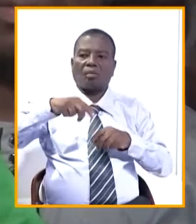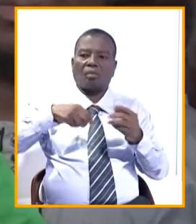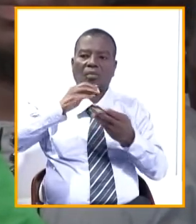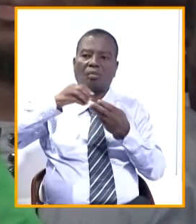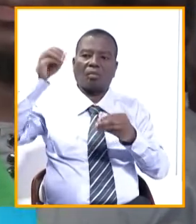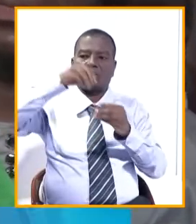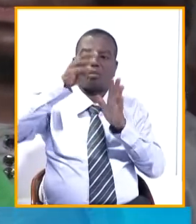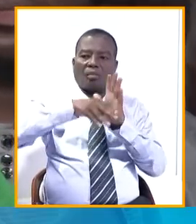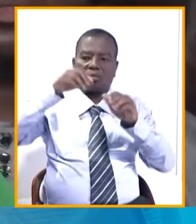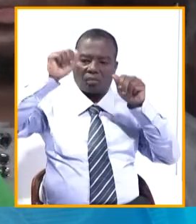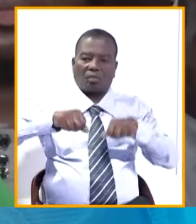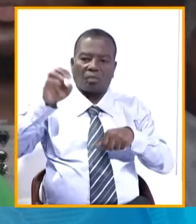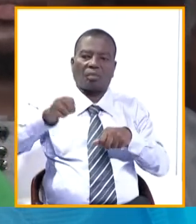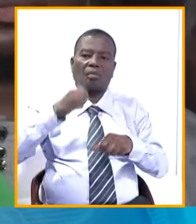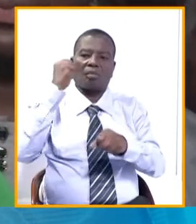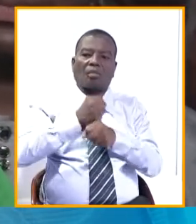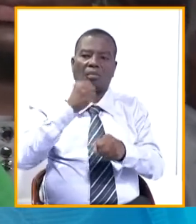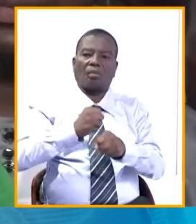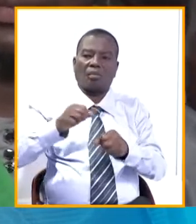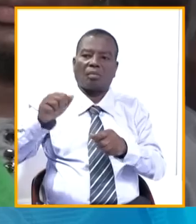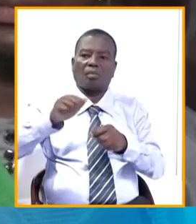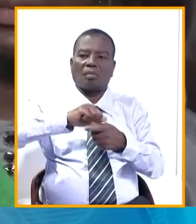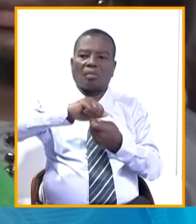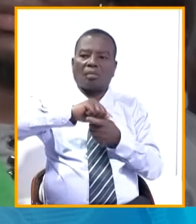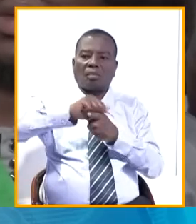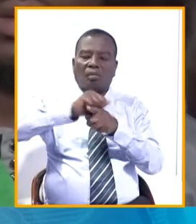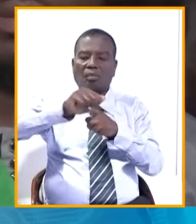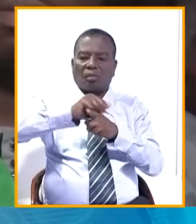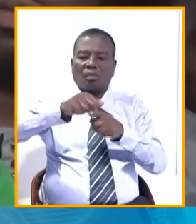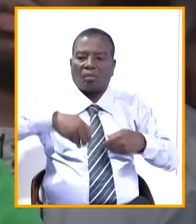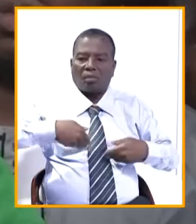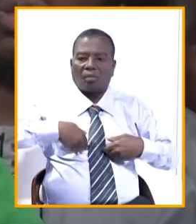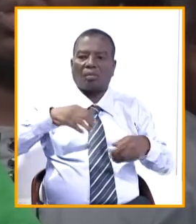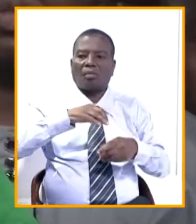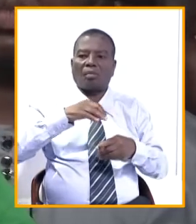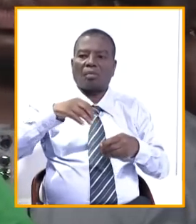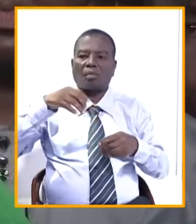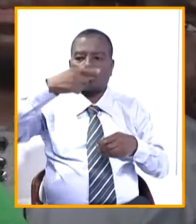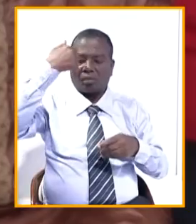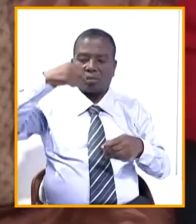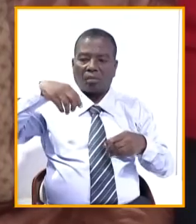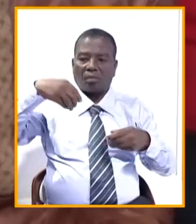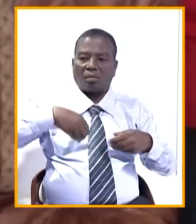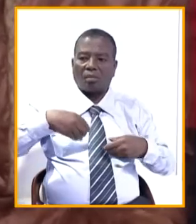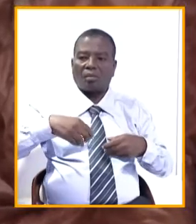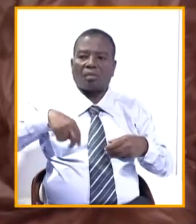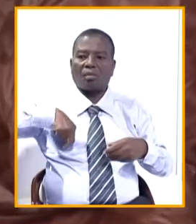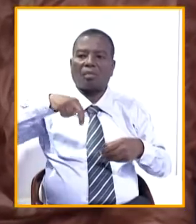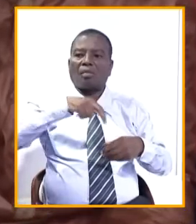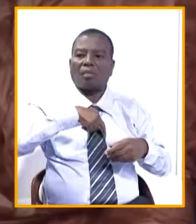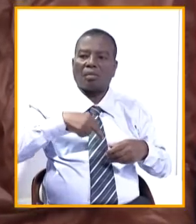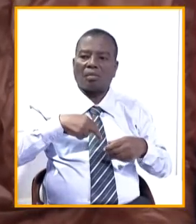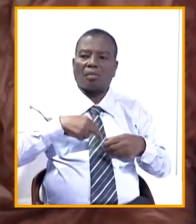renforcement de nos capacités, travailler à former les jeunes. Parce qu'un jeune qui est bien formé, c'est un atout pour notre commune. Nous appelons à la